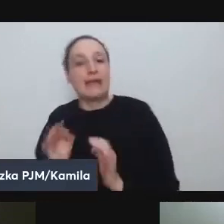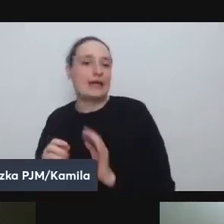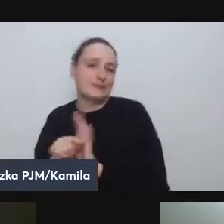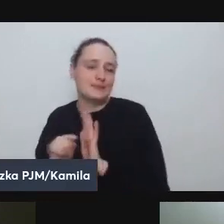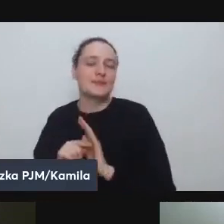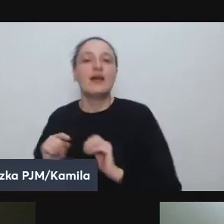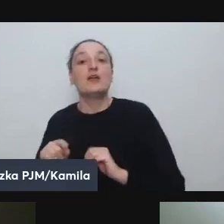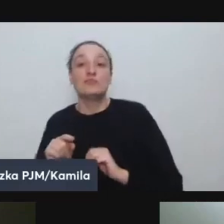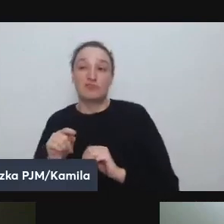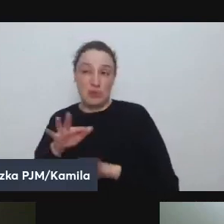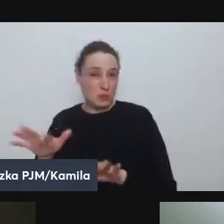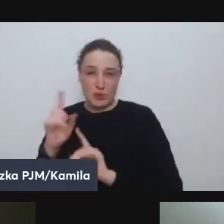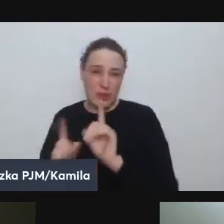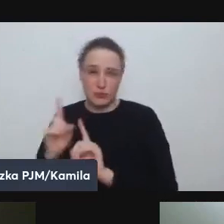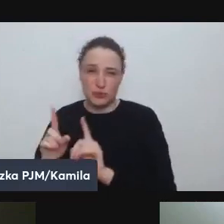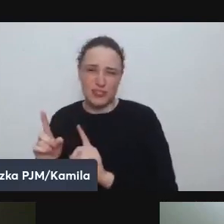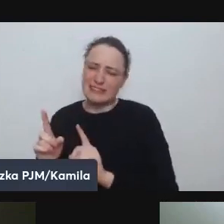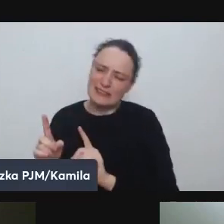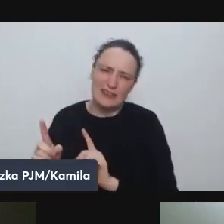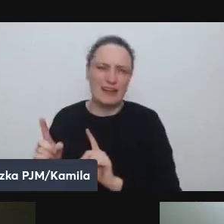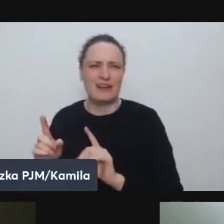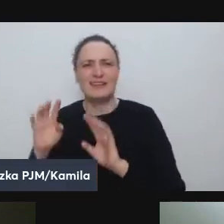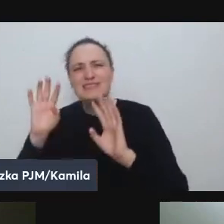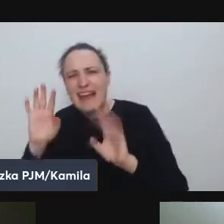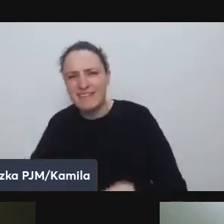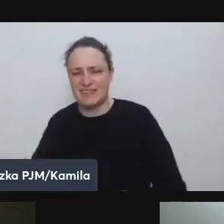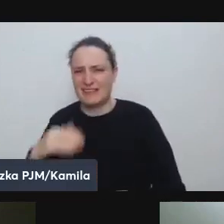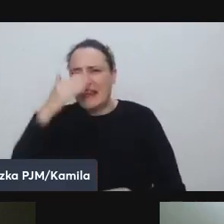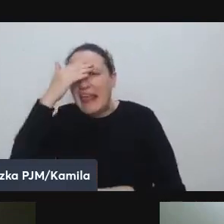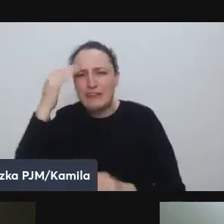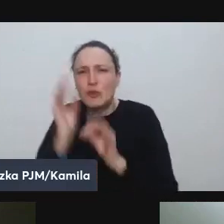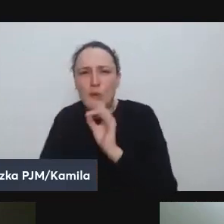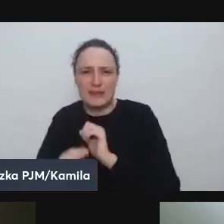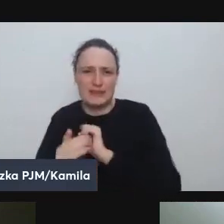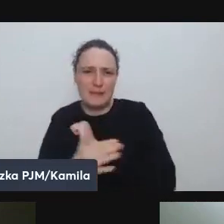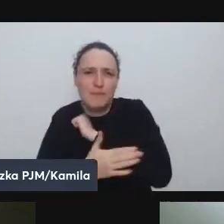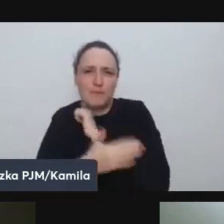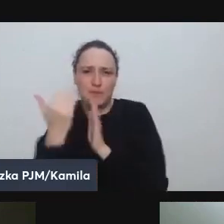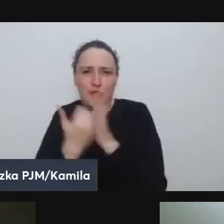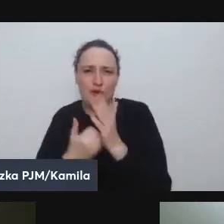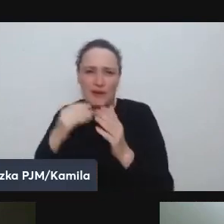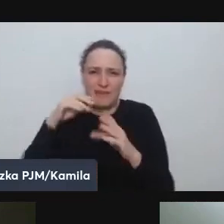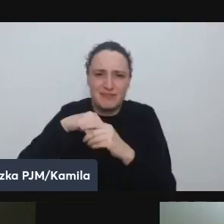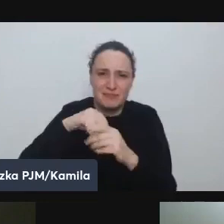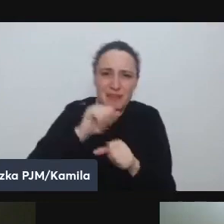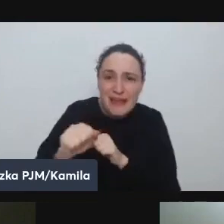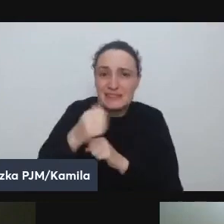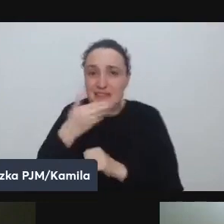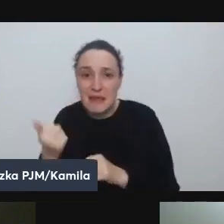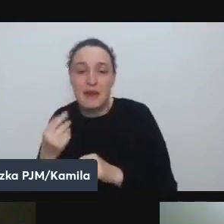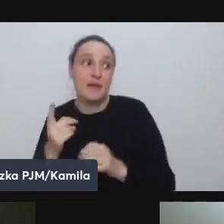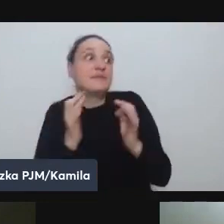wielu nauczycieli i nauczycielek nie do końca wie, co dokładnie jest w podstawie programowej, a co nie. Teraz być może sprawdzą to dokładniej, bo się o tym